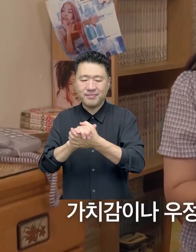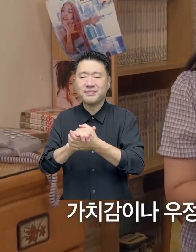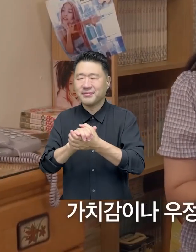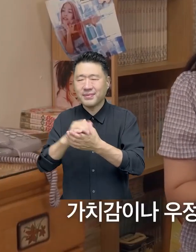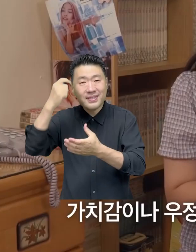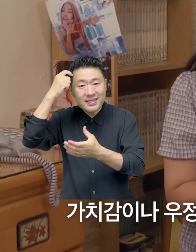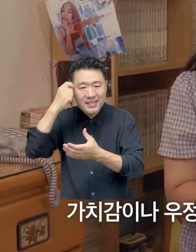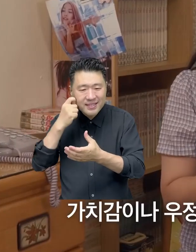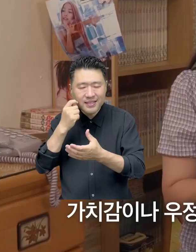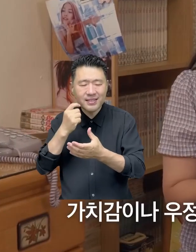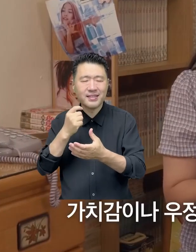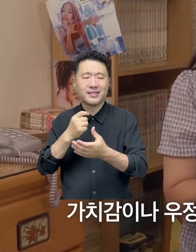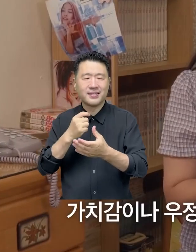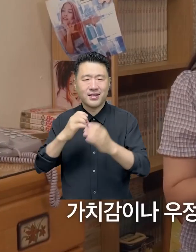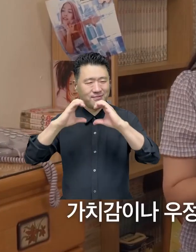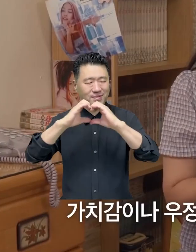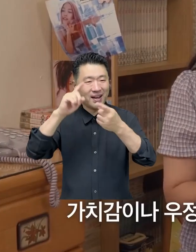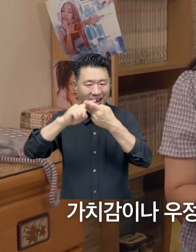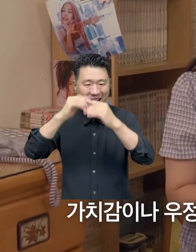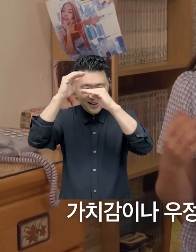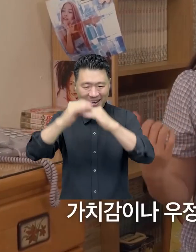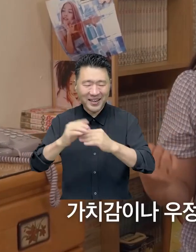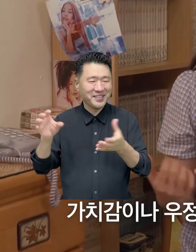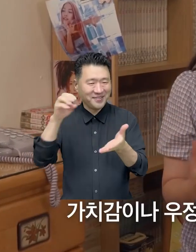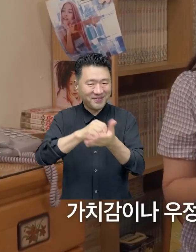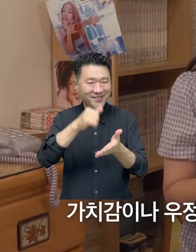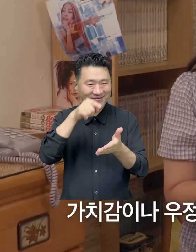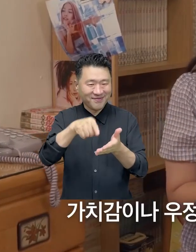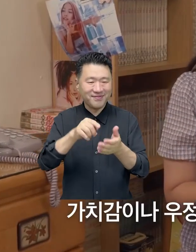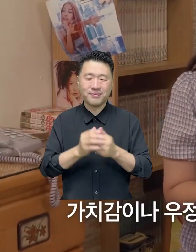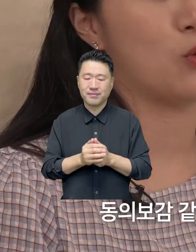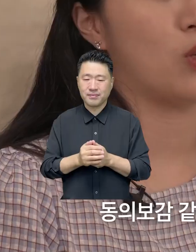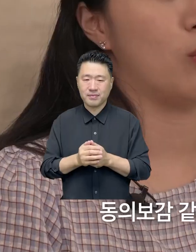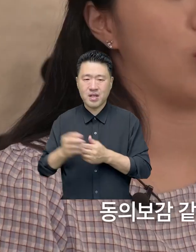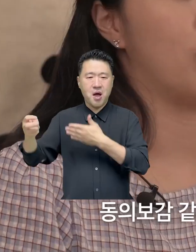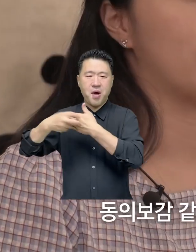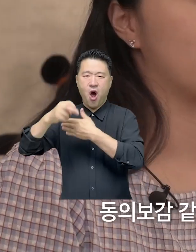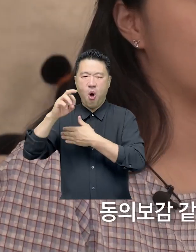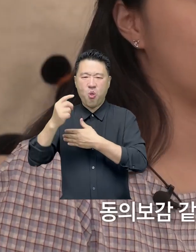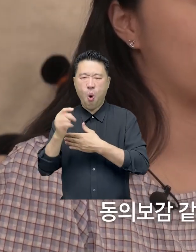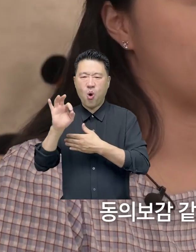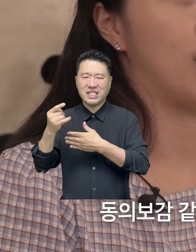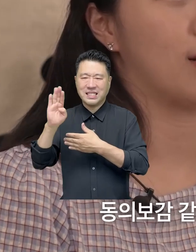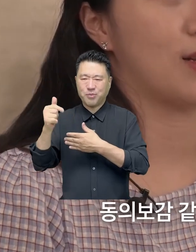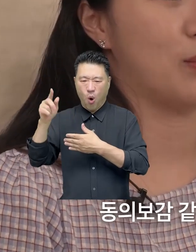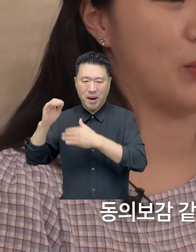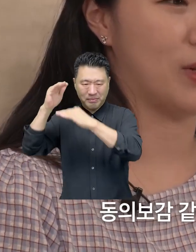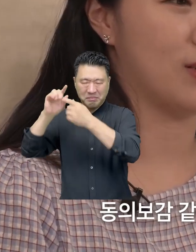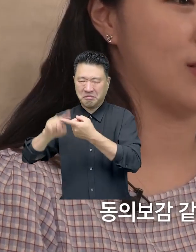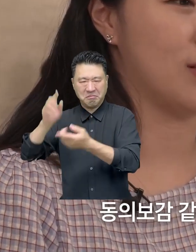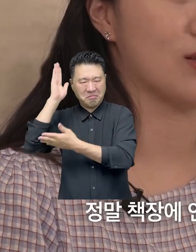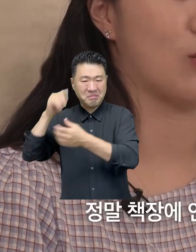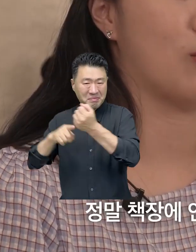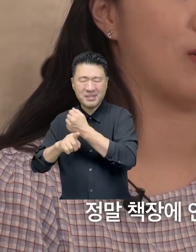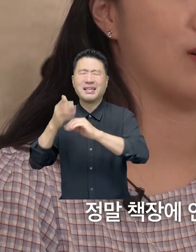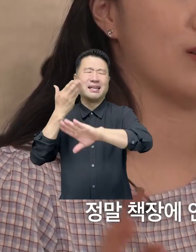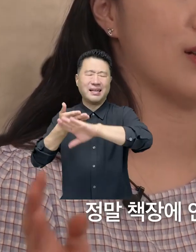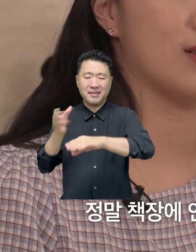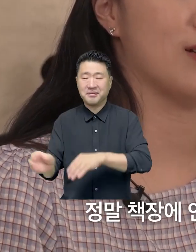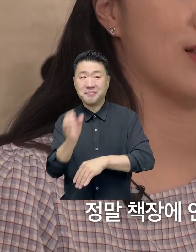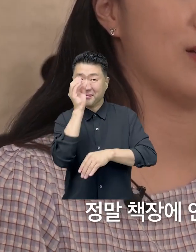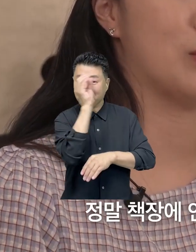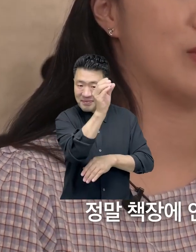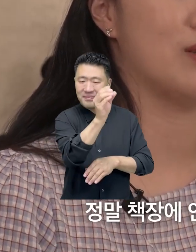유대감이나 가치감이나 우정 같은 걸 담고 있다고 생각해요. 동의보감 같은 게 되길 바란다기보다는